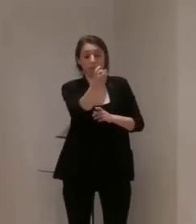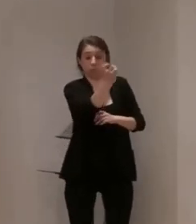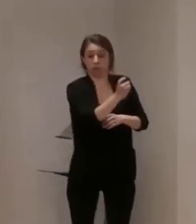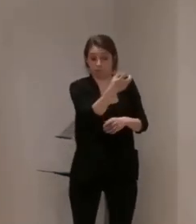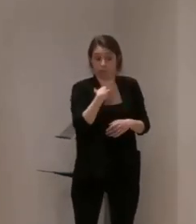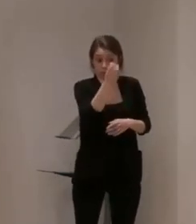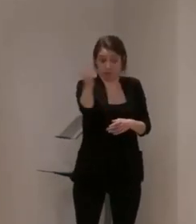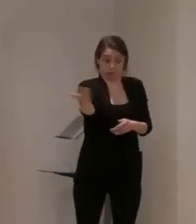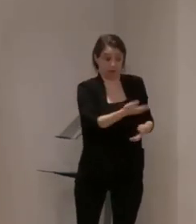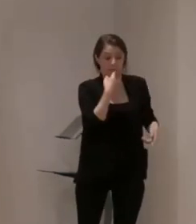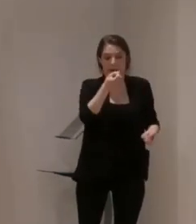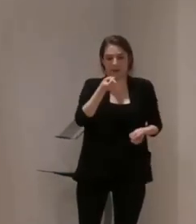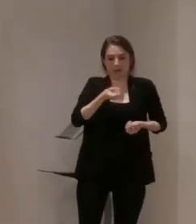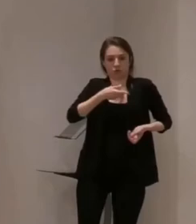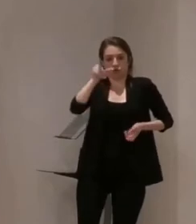relat.